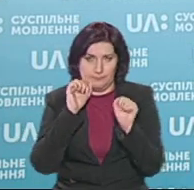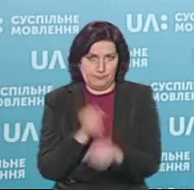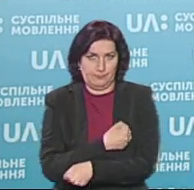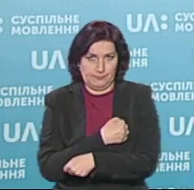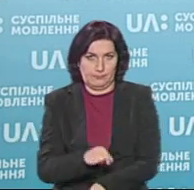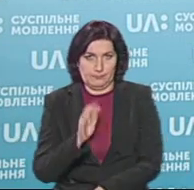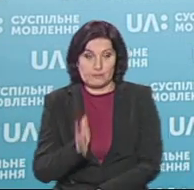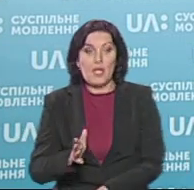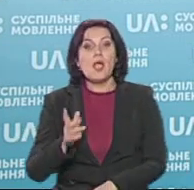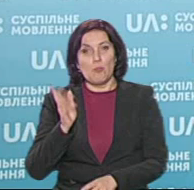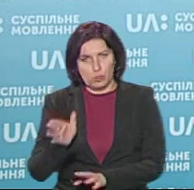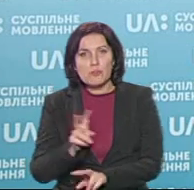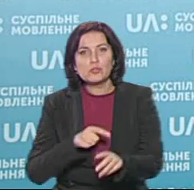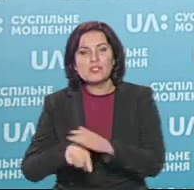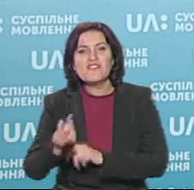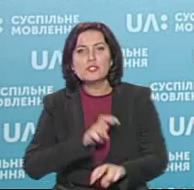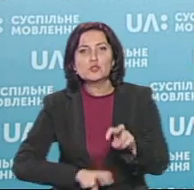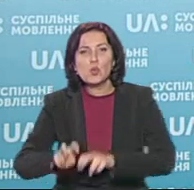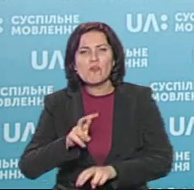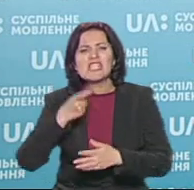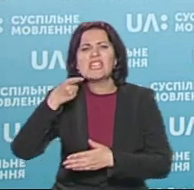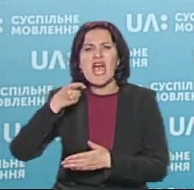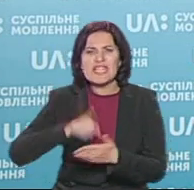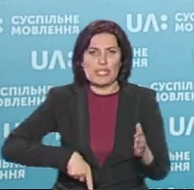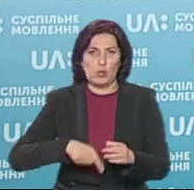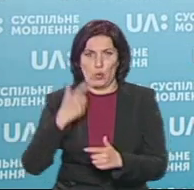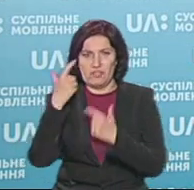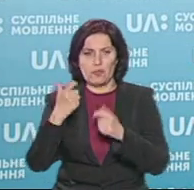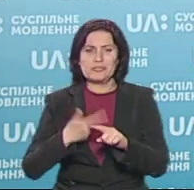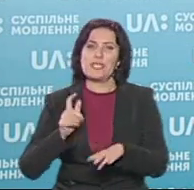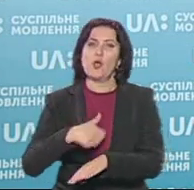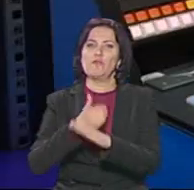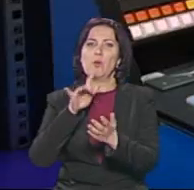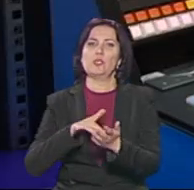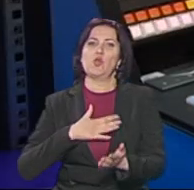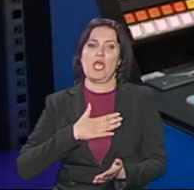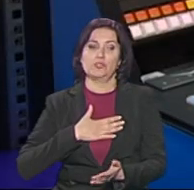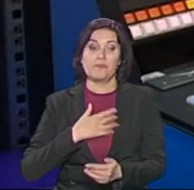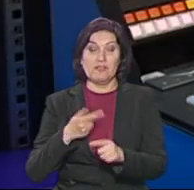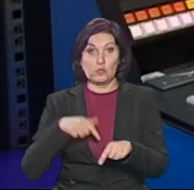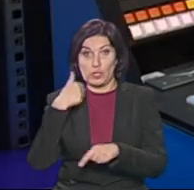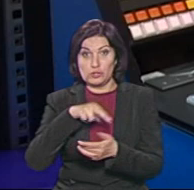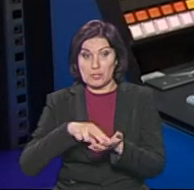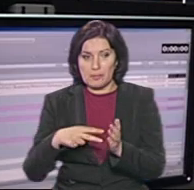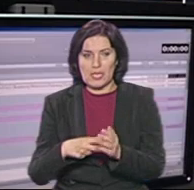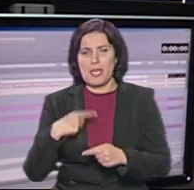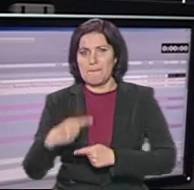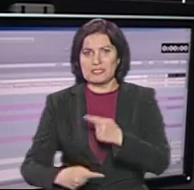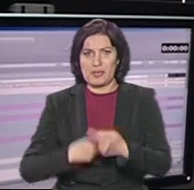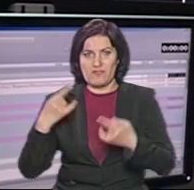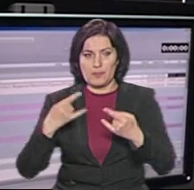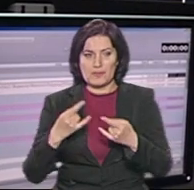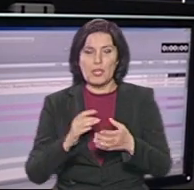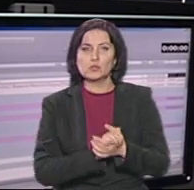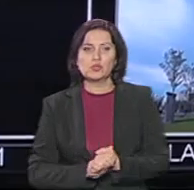це означає, що будемо вишукувати вже надійну інформацію. І це є головною метою нашої. У цьогорічних планах безперервне мовлення. Так